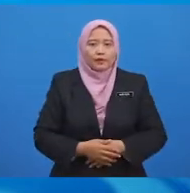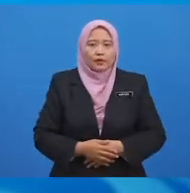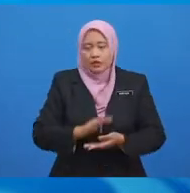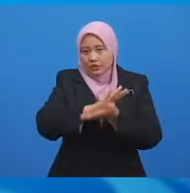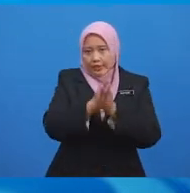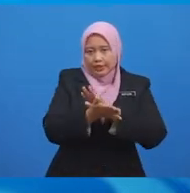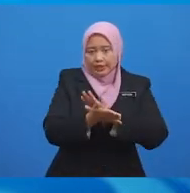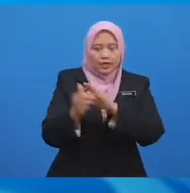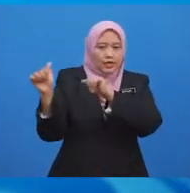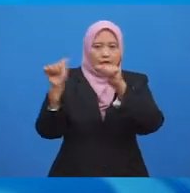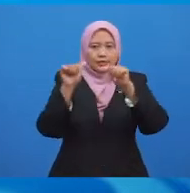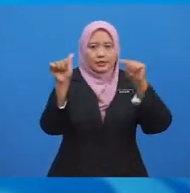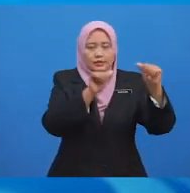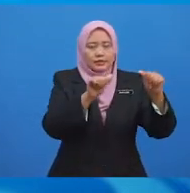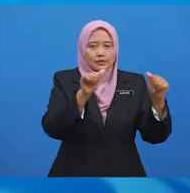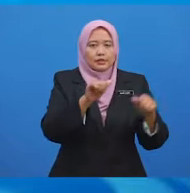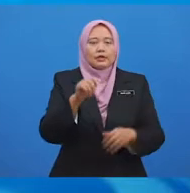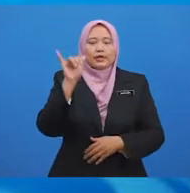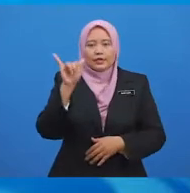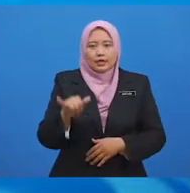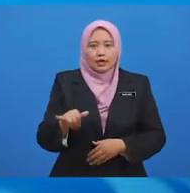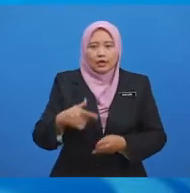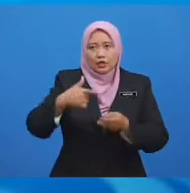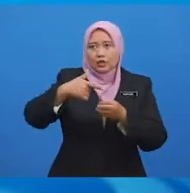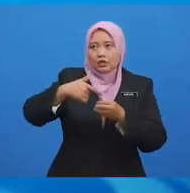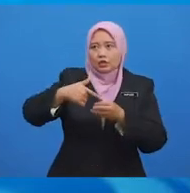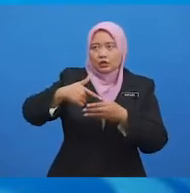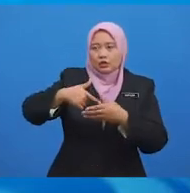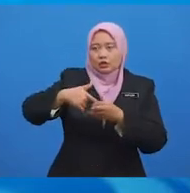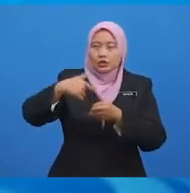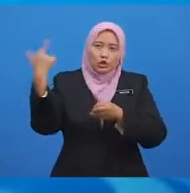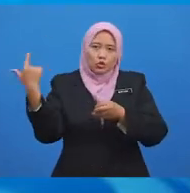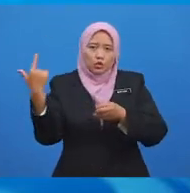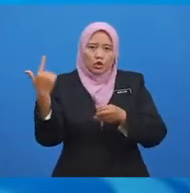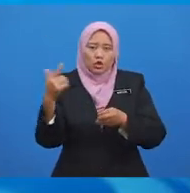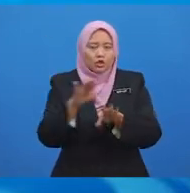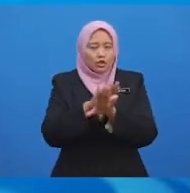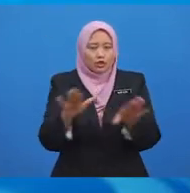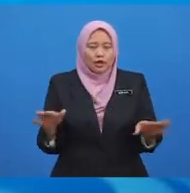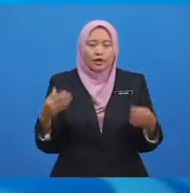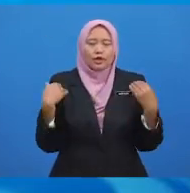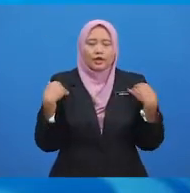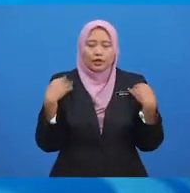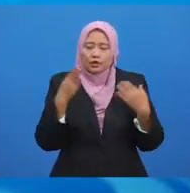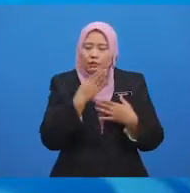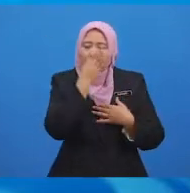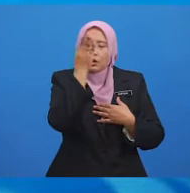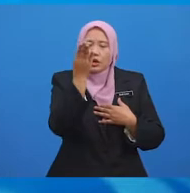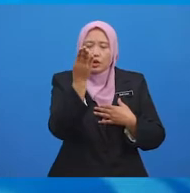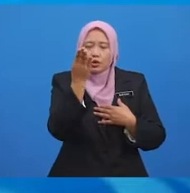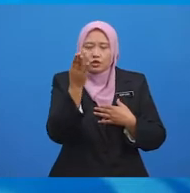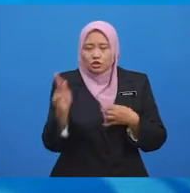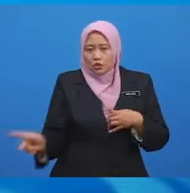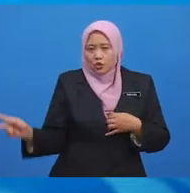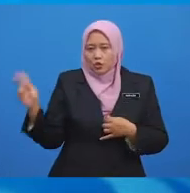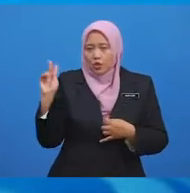asap-asap yang dilepaskan tidak akan mengeluarkan bau yang amat kuat